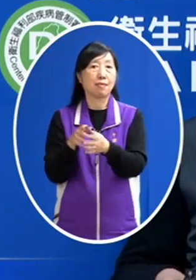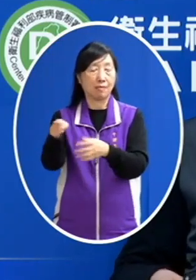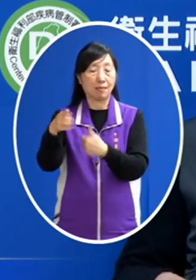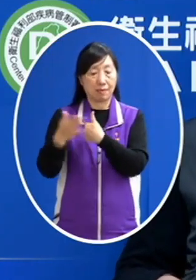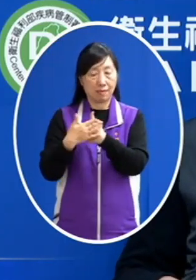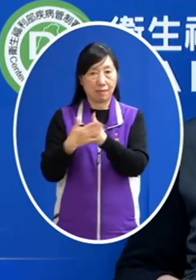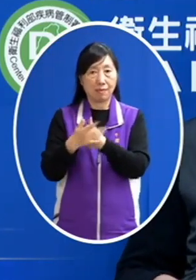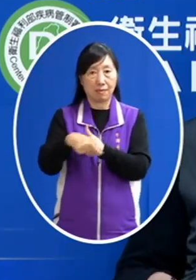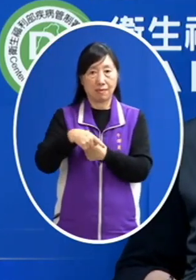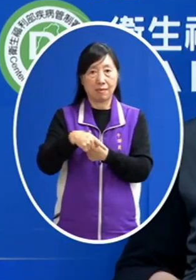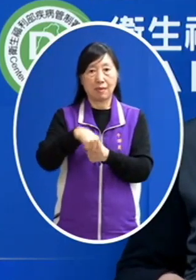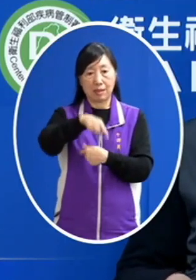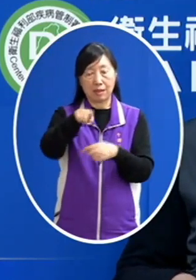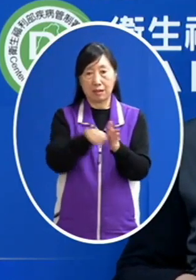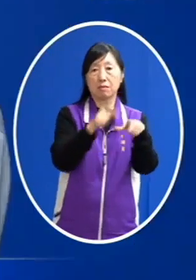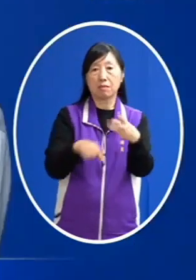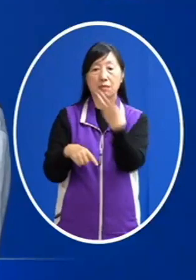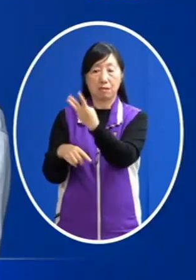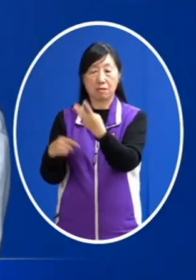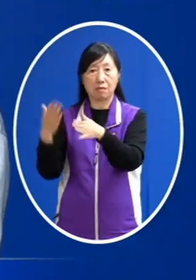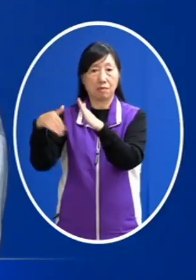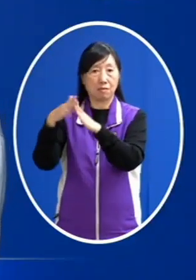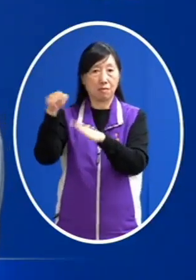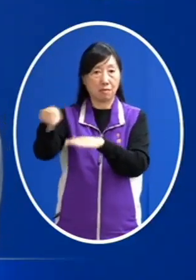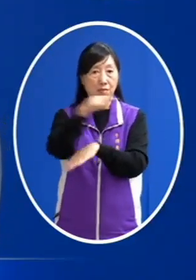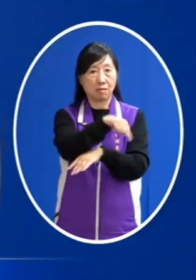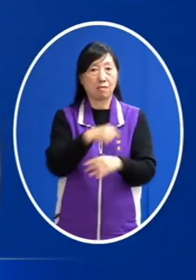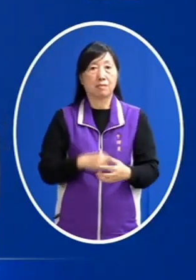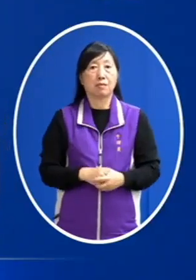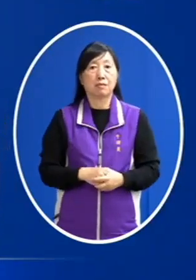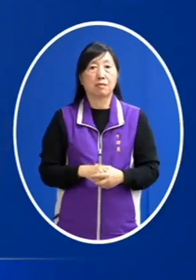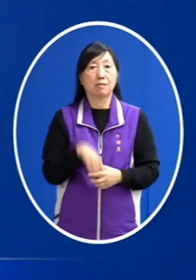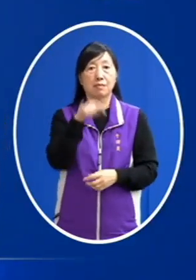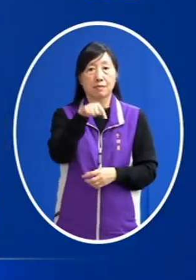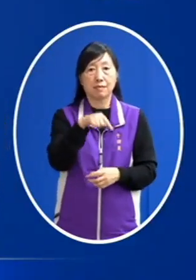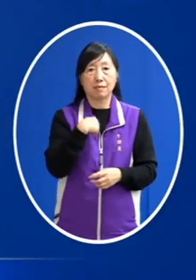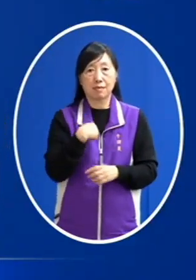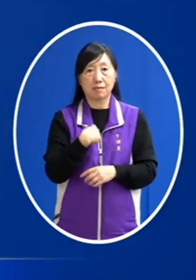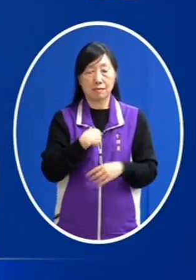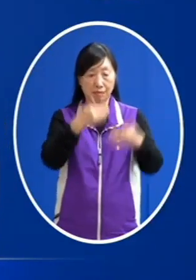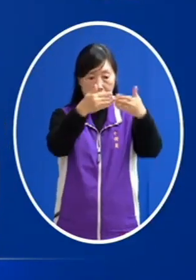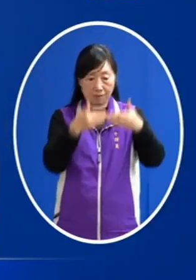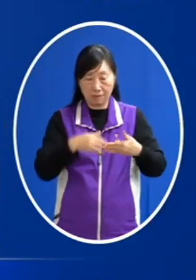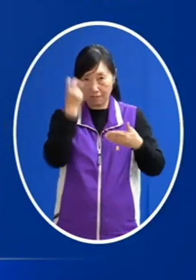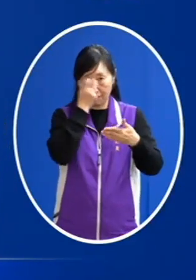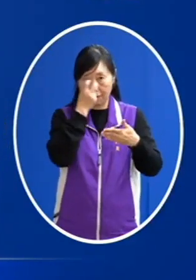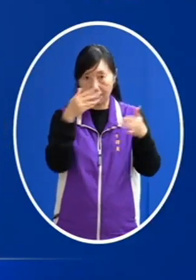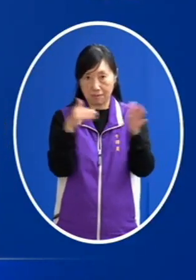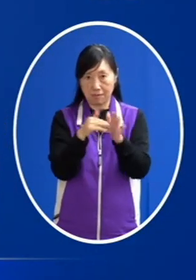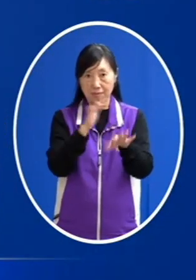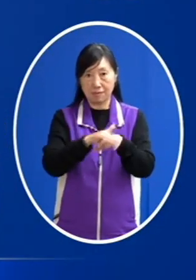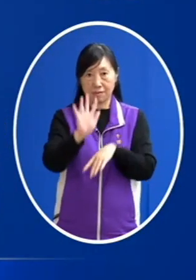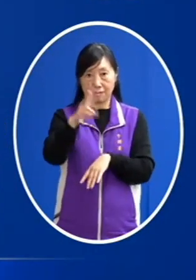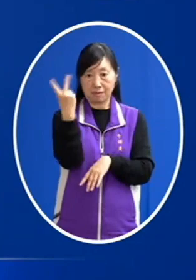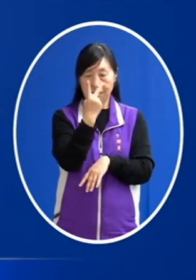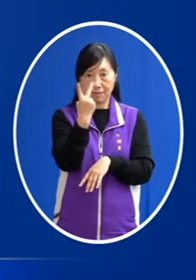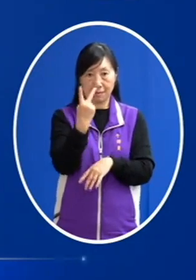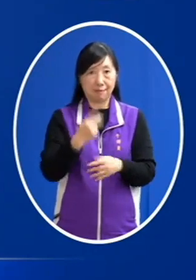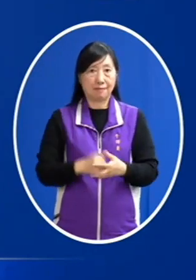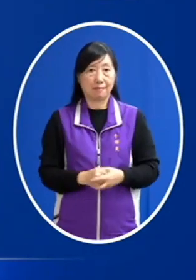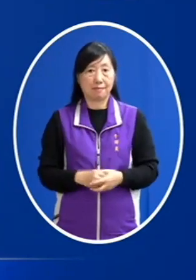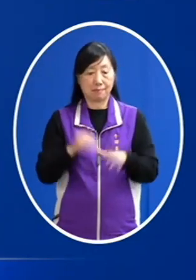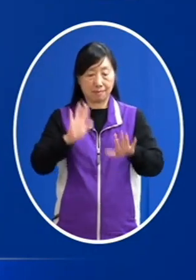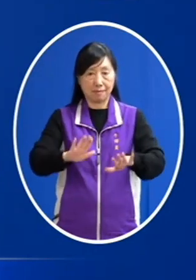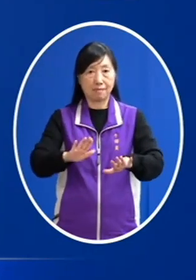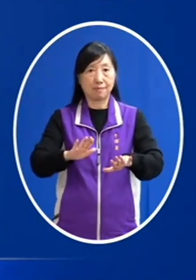较快速的一个研发的机会。 那我们经过很快速的审查，那目前会有两个案子，我们在本